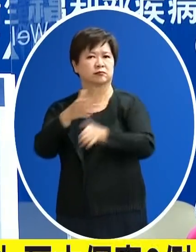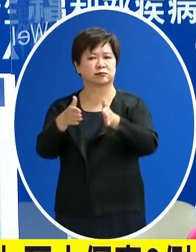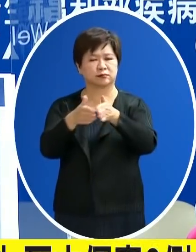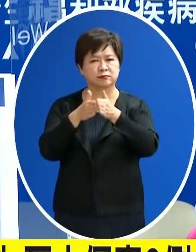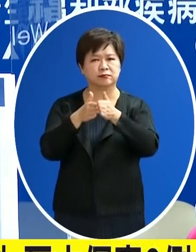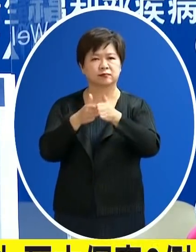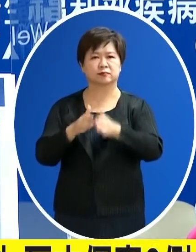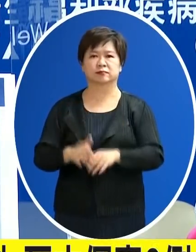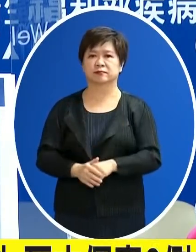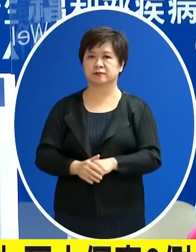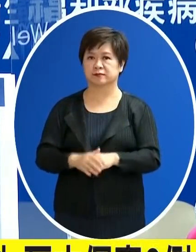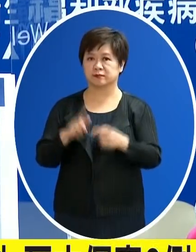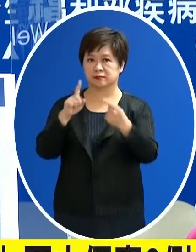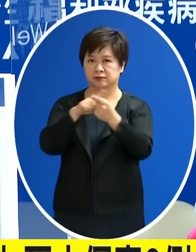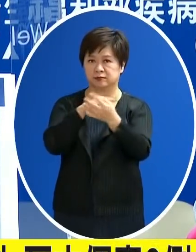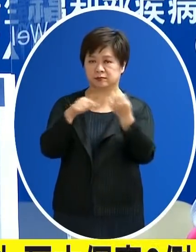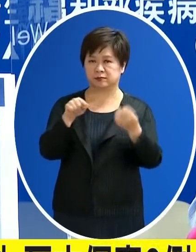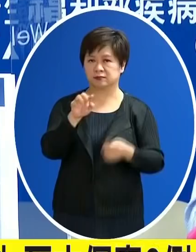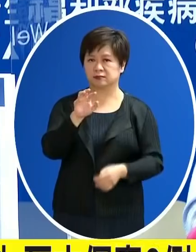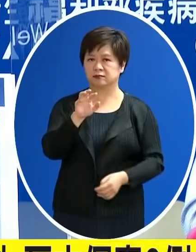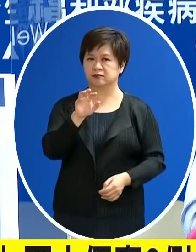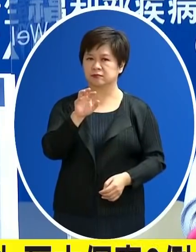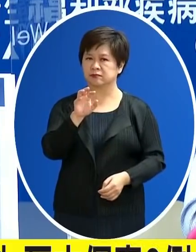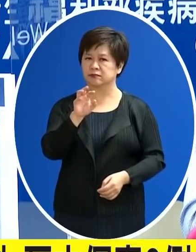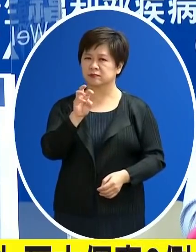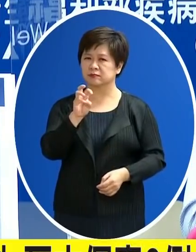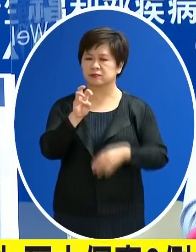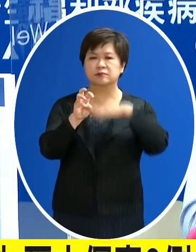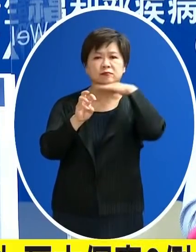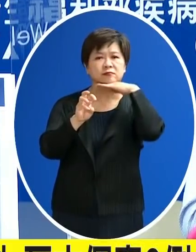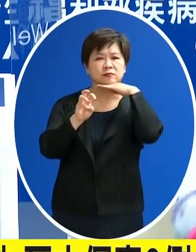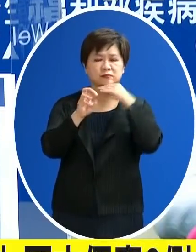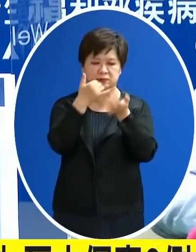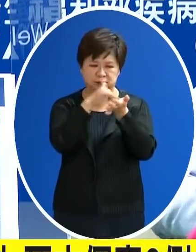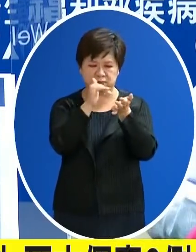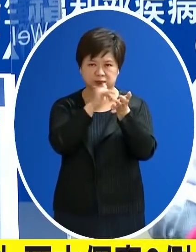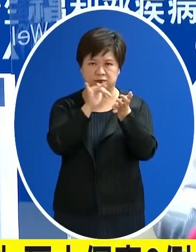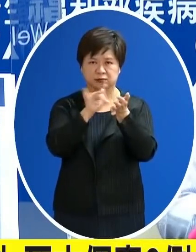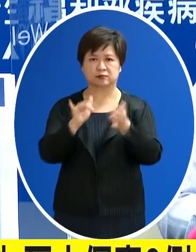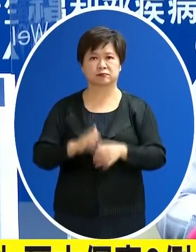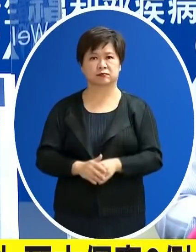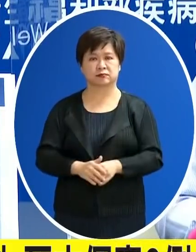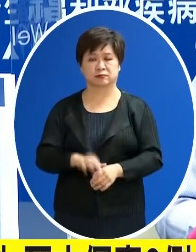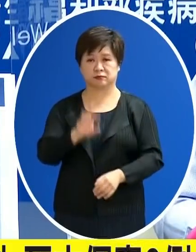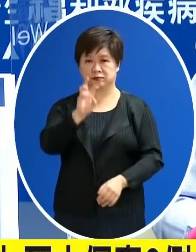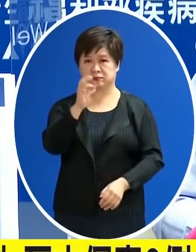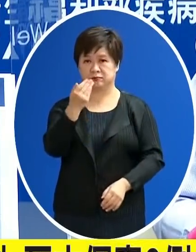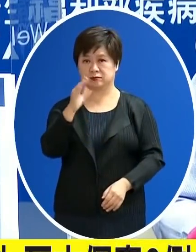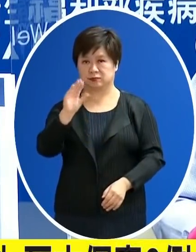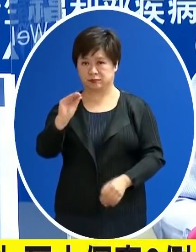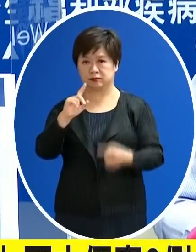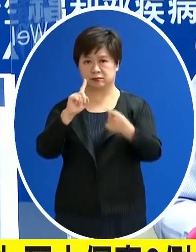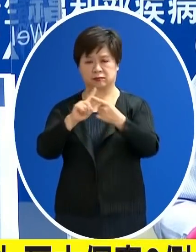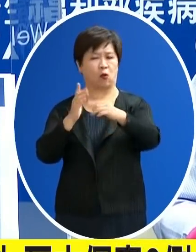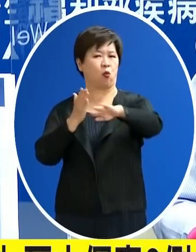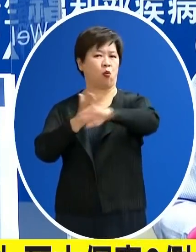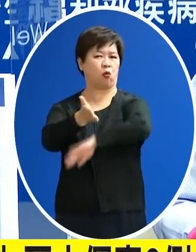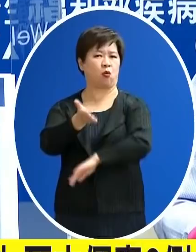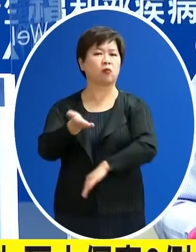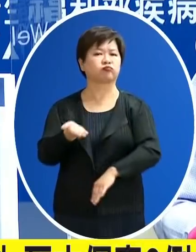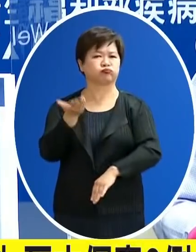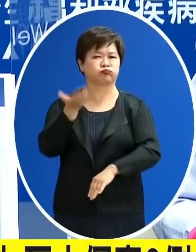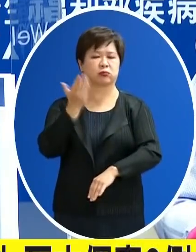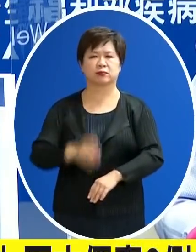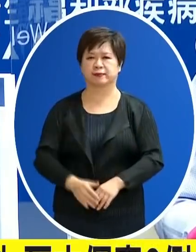的，好像有大概是应该更晚一点，应该是到39万人哈，超过39万